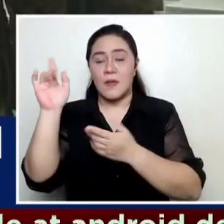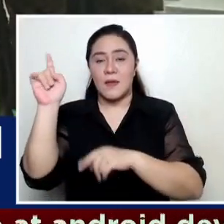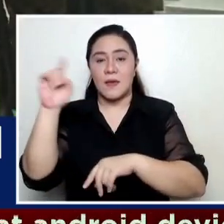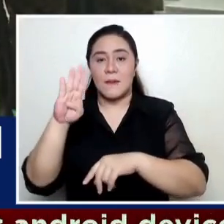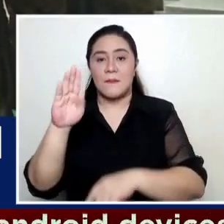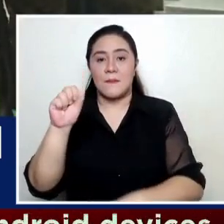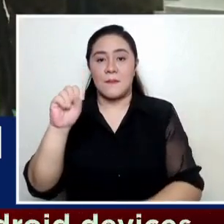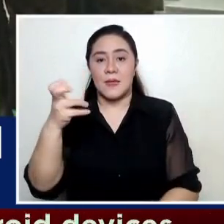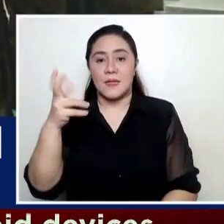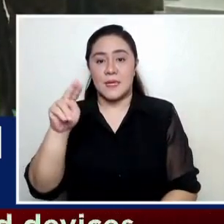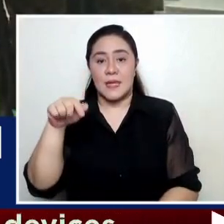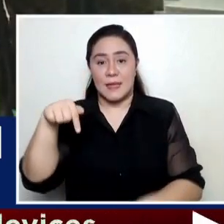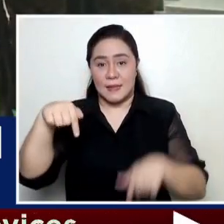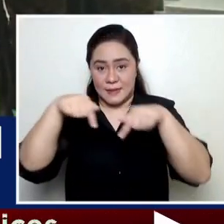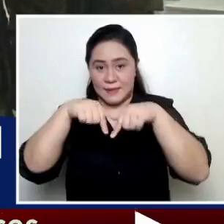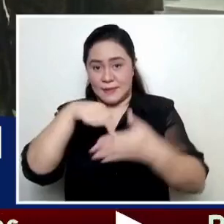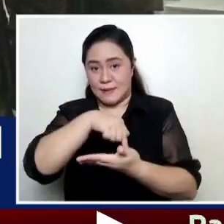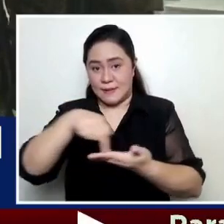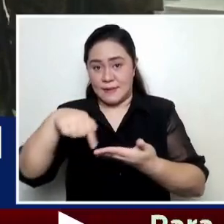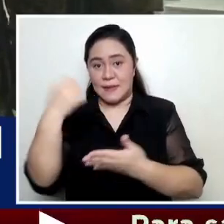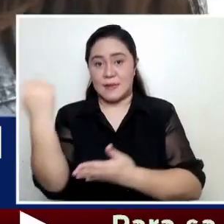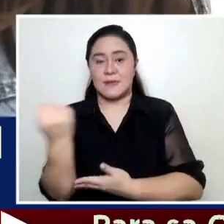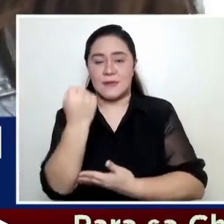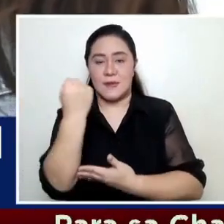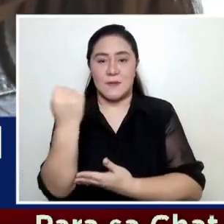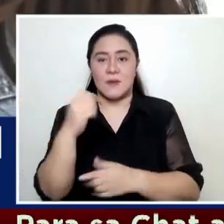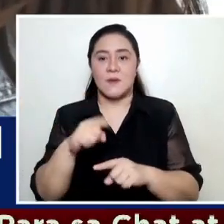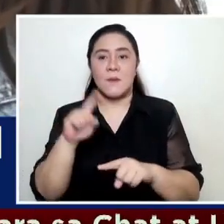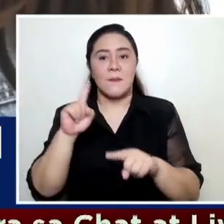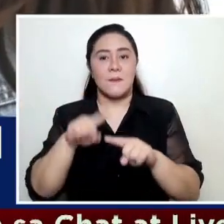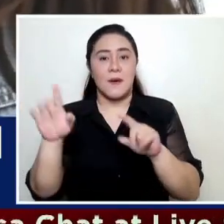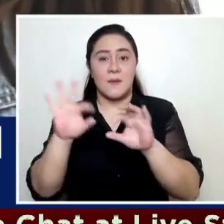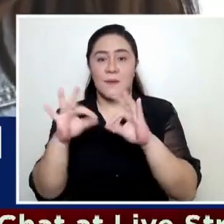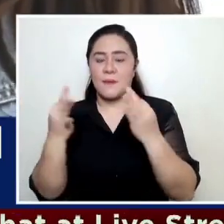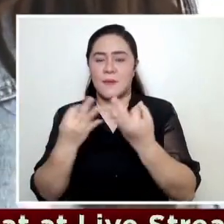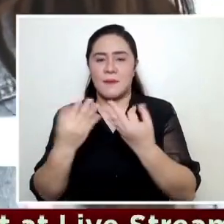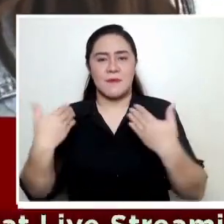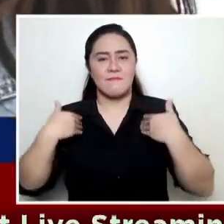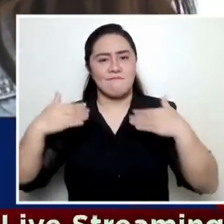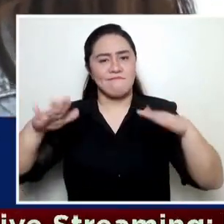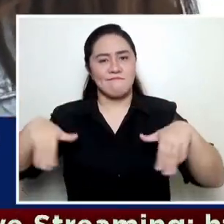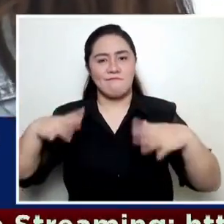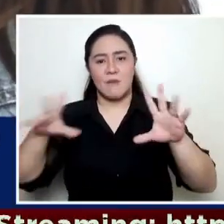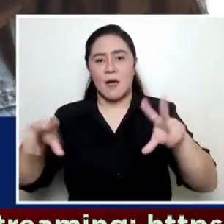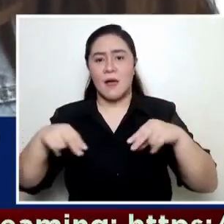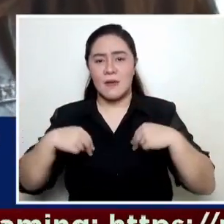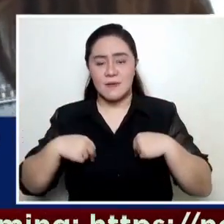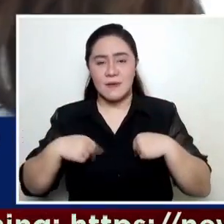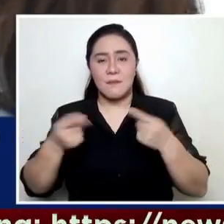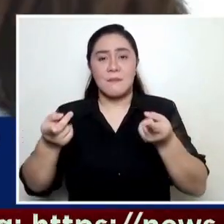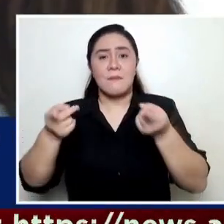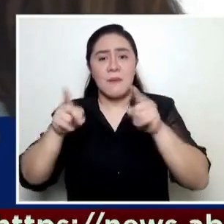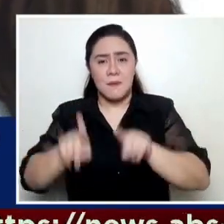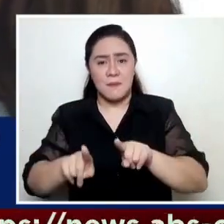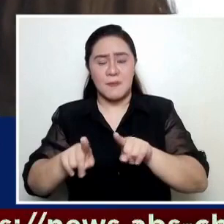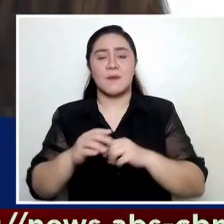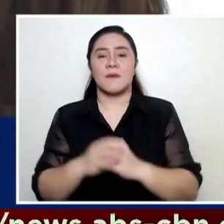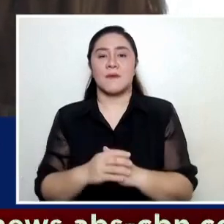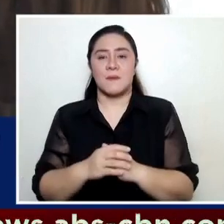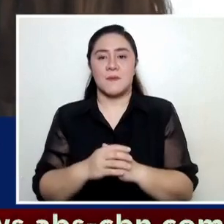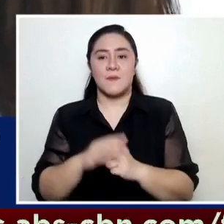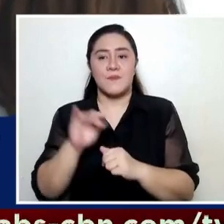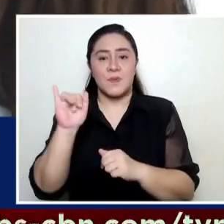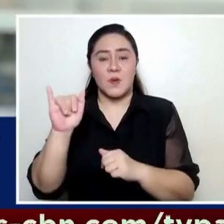Sabado. Pero hanggang ngayon, hindi pa rin tanggap ng pamilya Furigay ang sinapit ng kanilang ina. Kwento pa ni Mayor